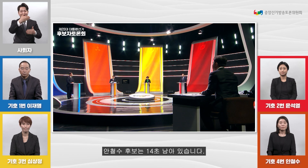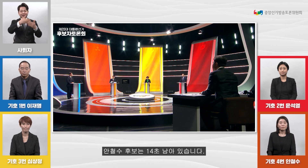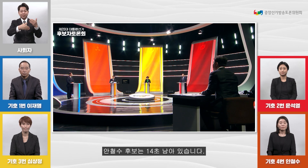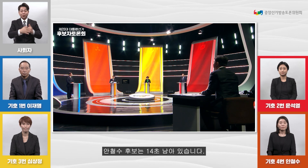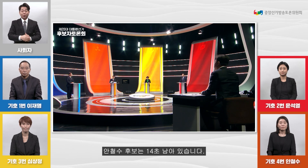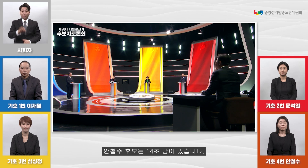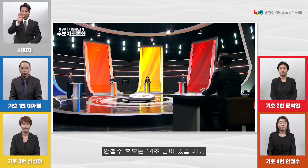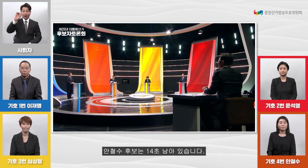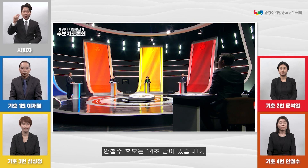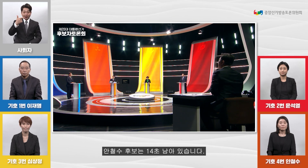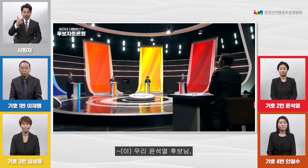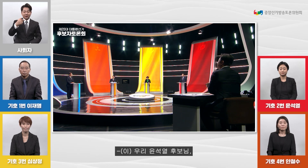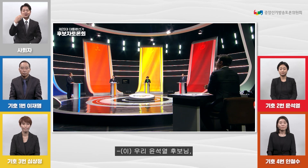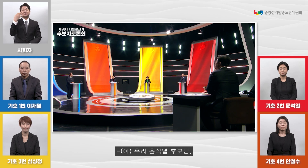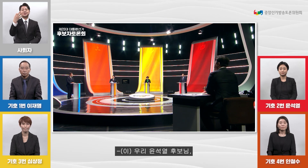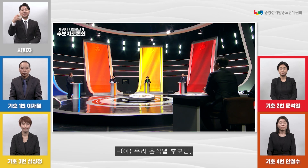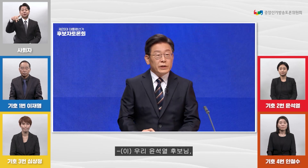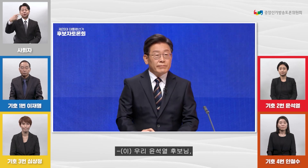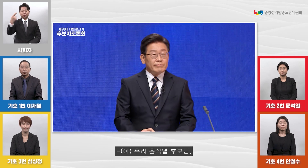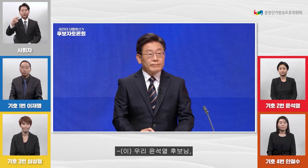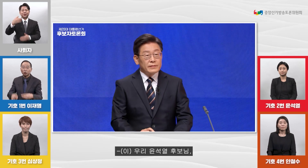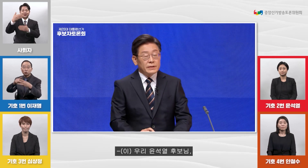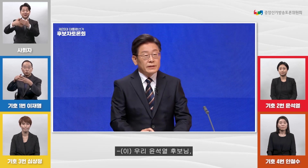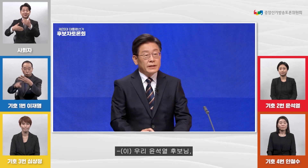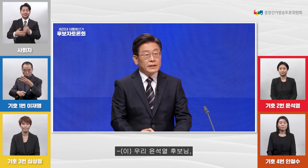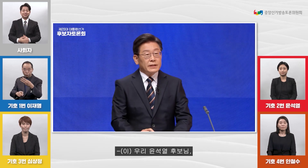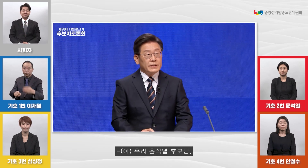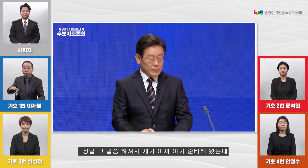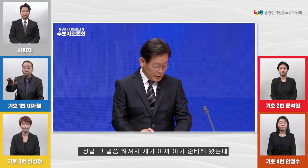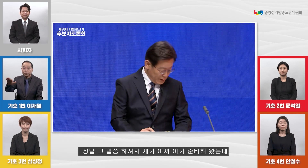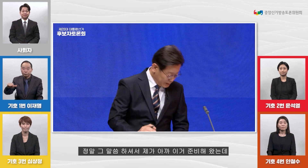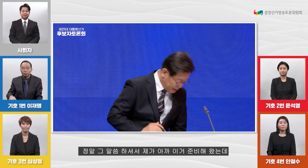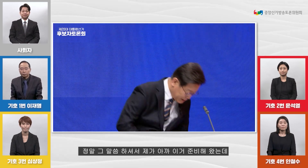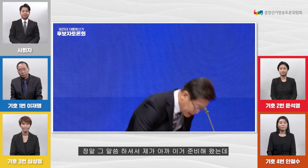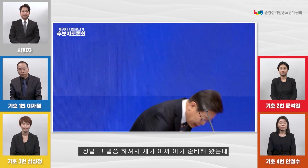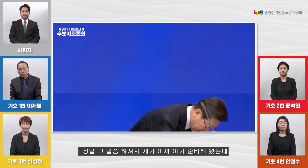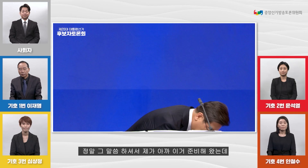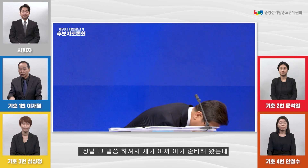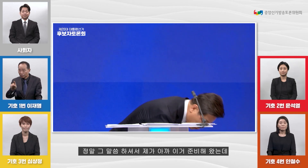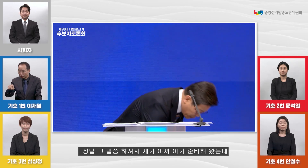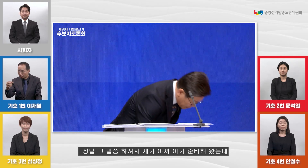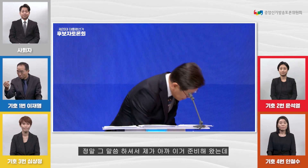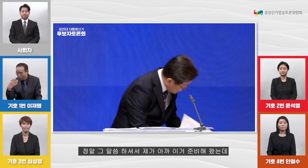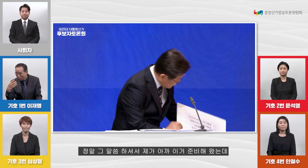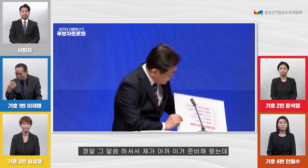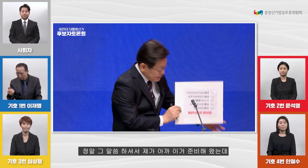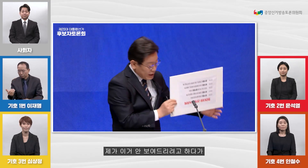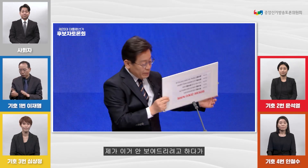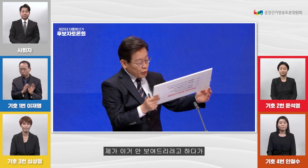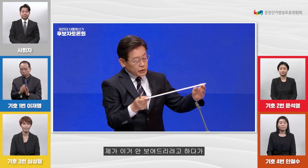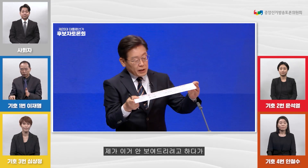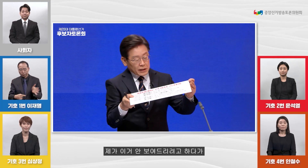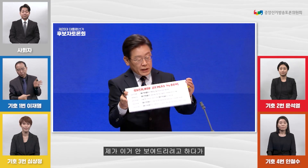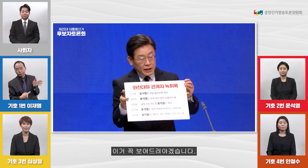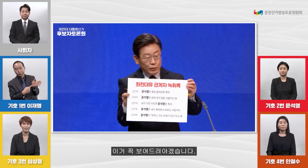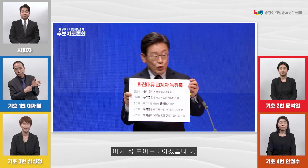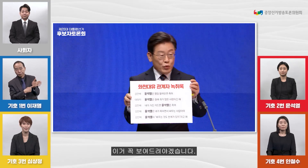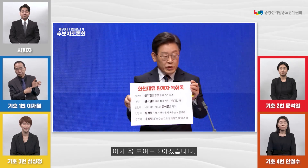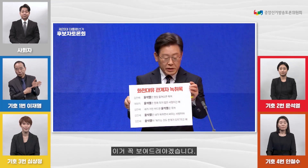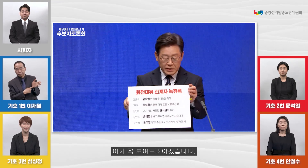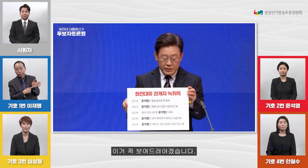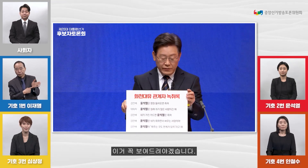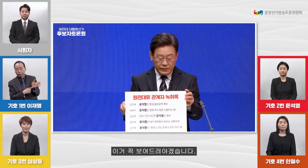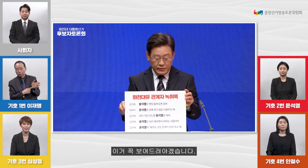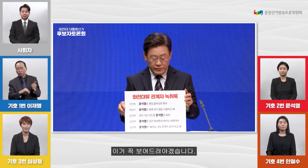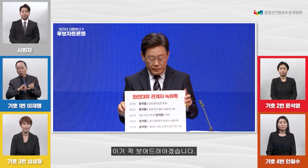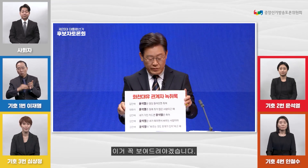14초 남아 있습니다. 우리 윤석열 후보님 정말 그 말씀하셔서 제가 아까 이거 준비해 왔는데 제가 안 보여드리려다가 이거 한번 꼭